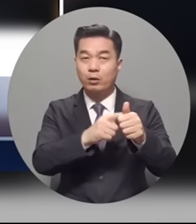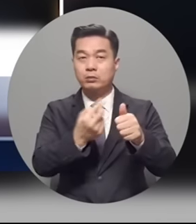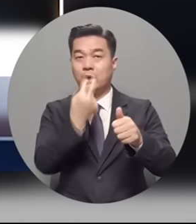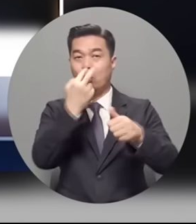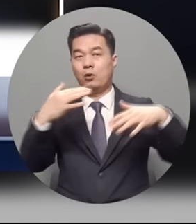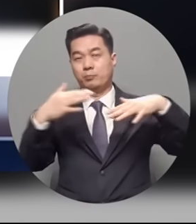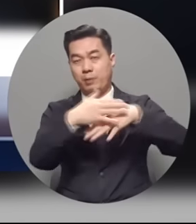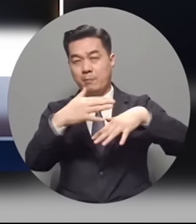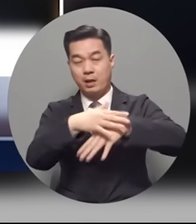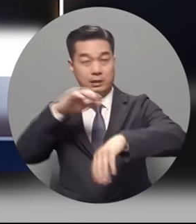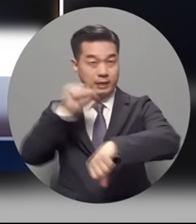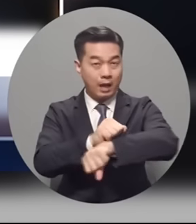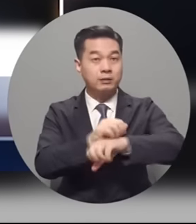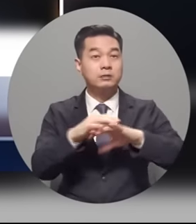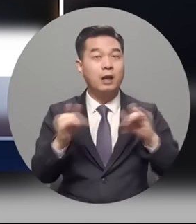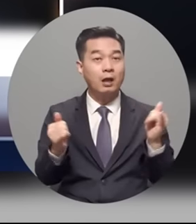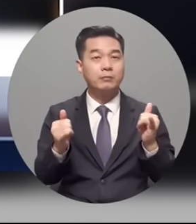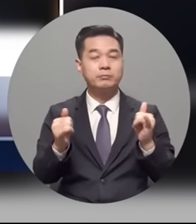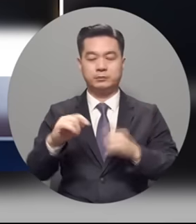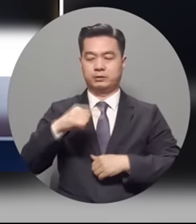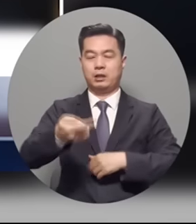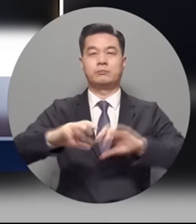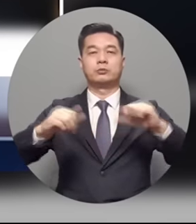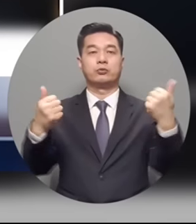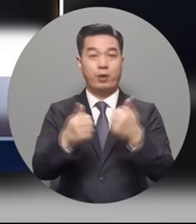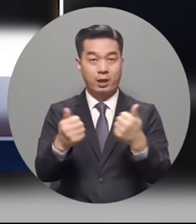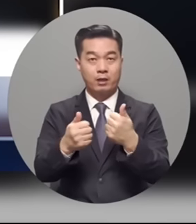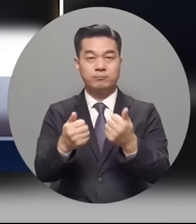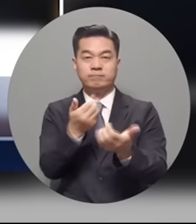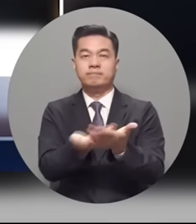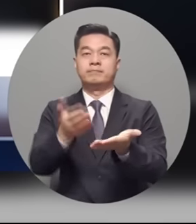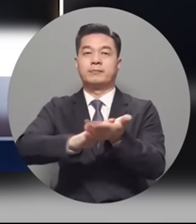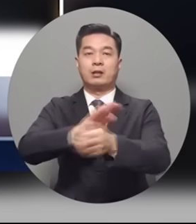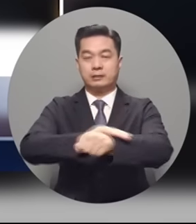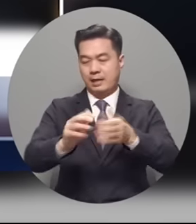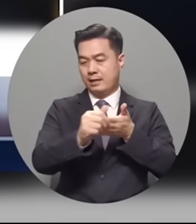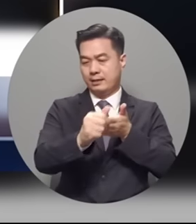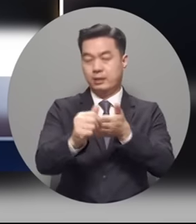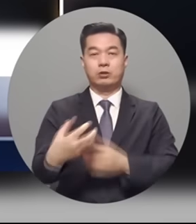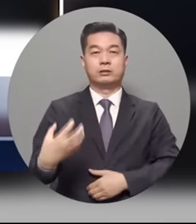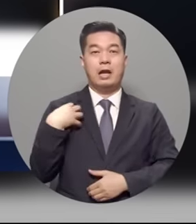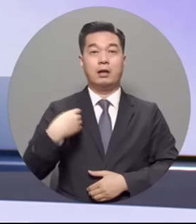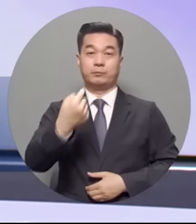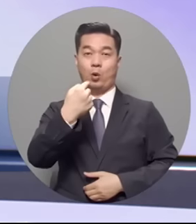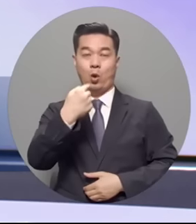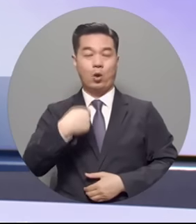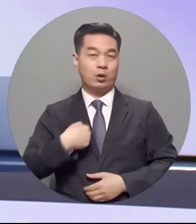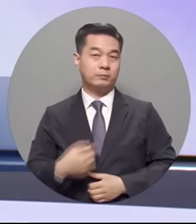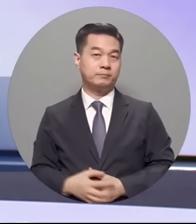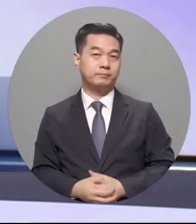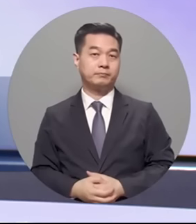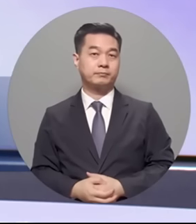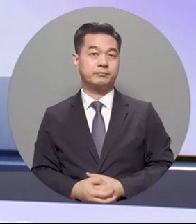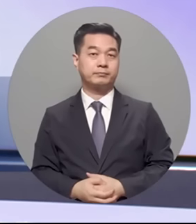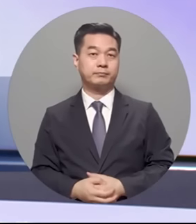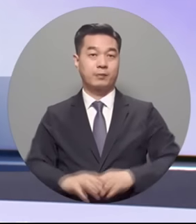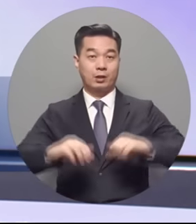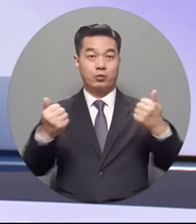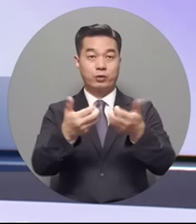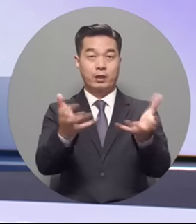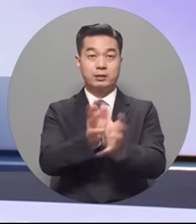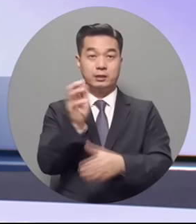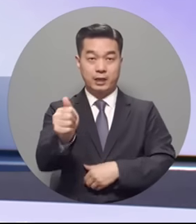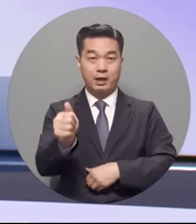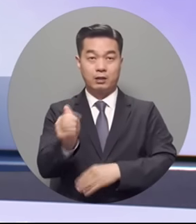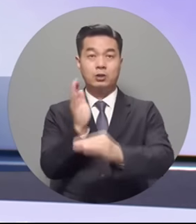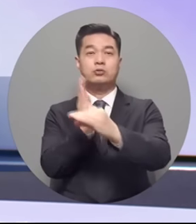수 있는 사람, 그 차기 국회를 또 개혁 국회로 이끌어갈 수 있는 사람은 저다. 차기 국회의장이 중립기아를 탁 넣어버리면